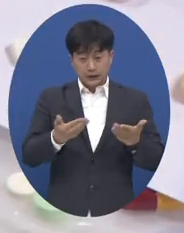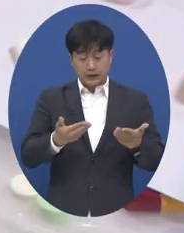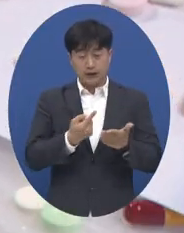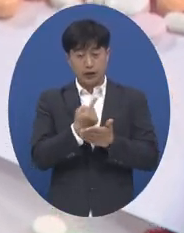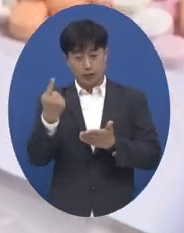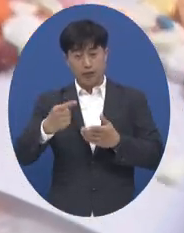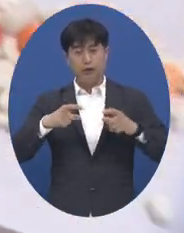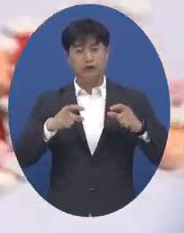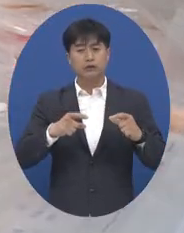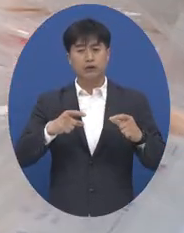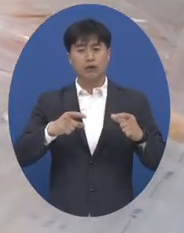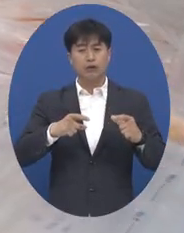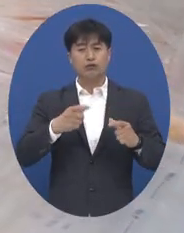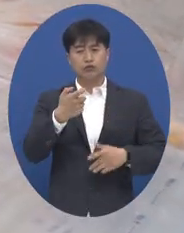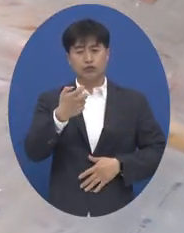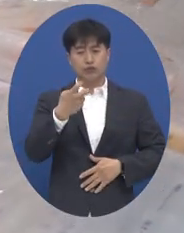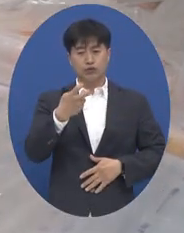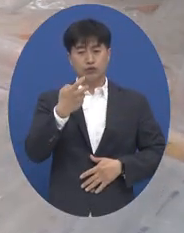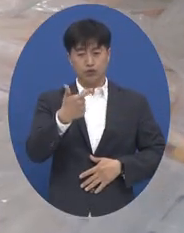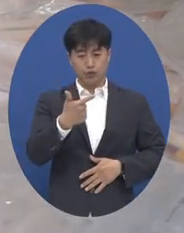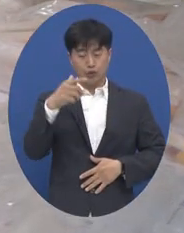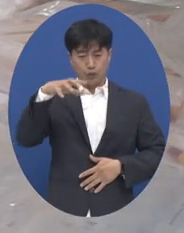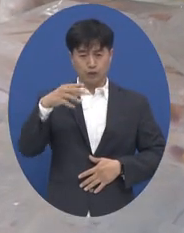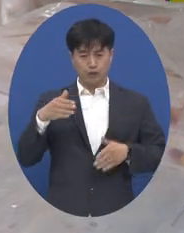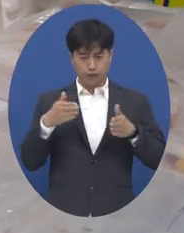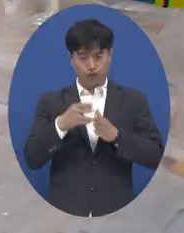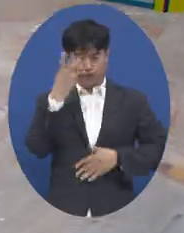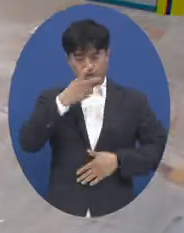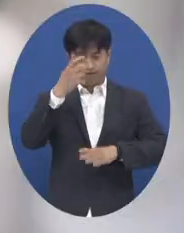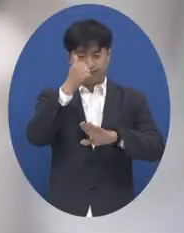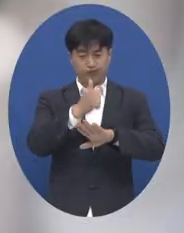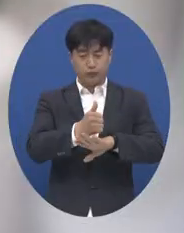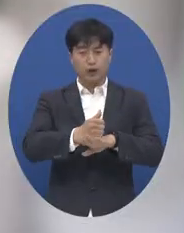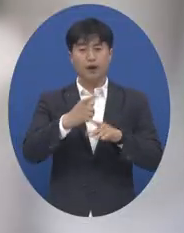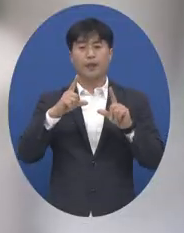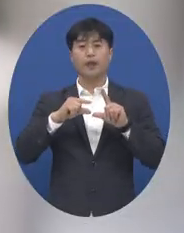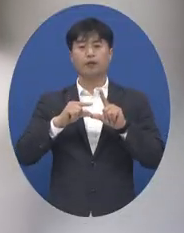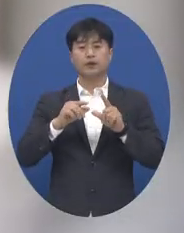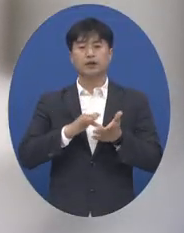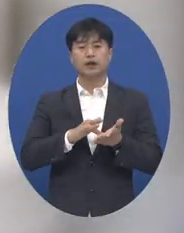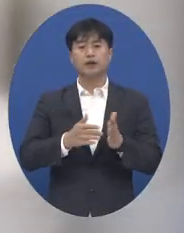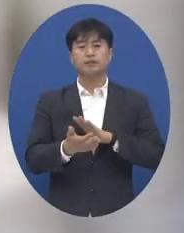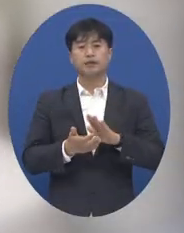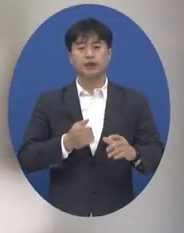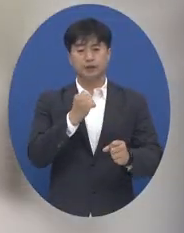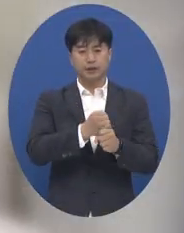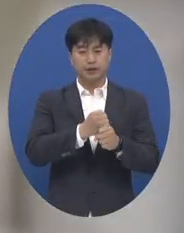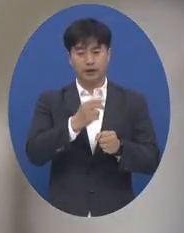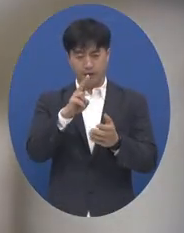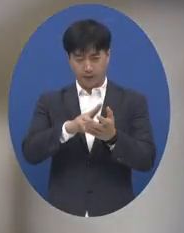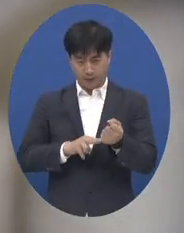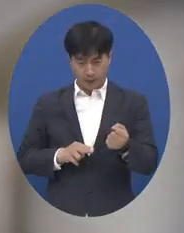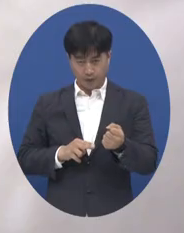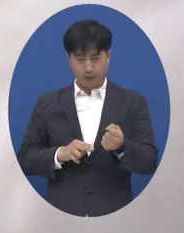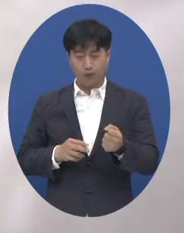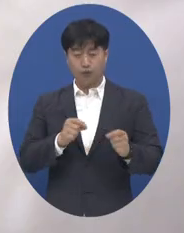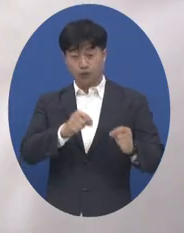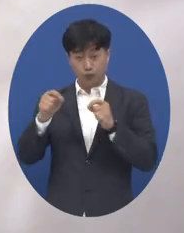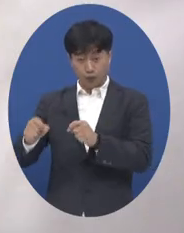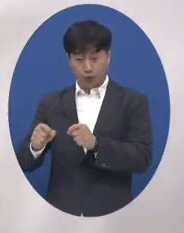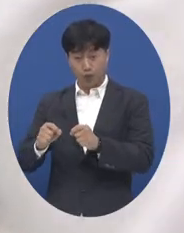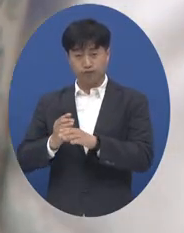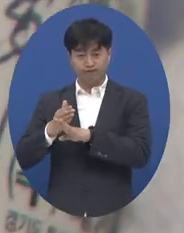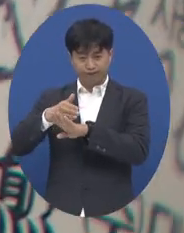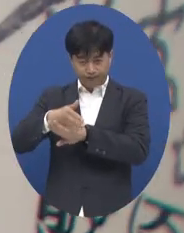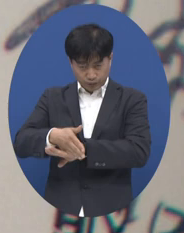약국 26개소에 대한 집중 수사를 벌였는데 대부분 약을 미리 조제해 놓고 판매를 하거나